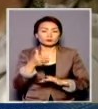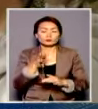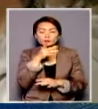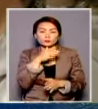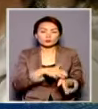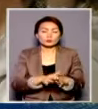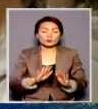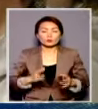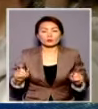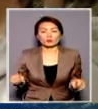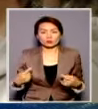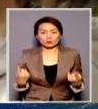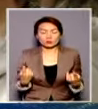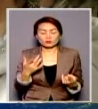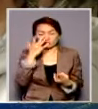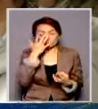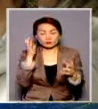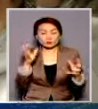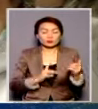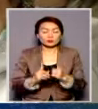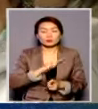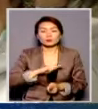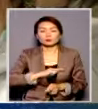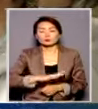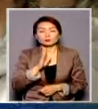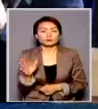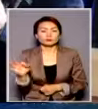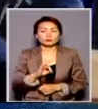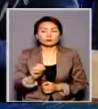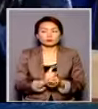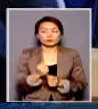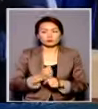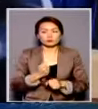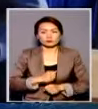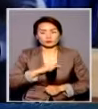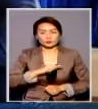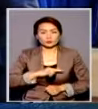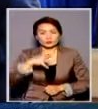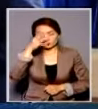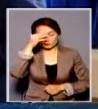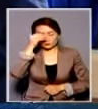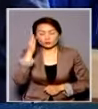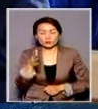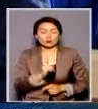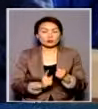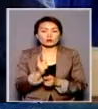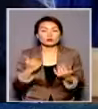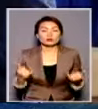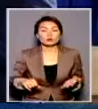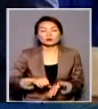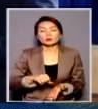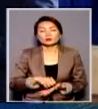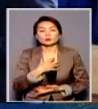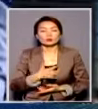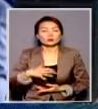уақытта орнықты даму үшін Конституцияға өзгерістер енгізу бойынша референдум өткізуді ұсынғанын айтып, референдумға